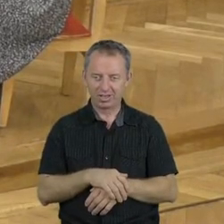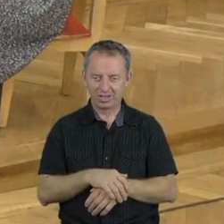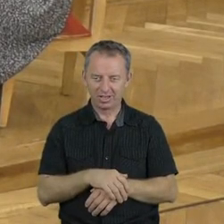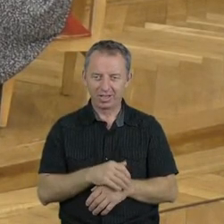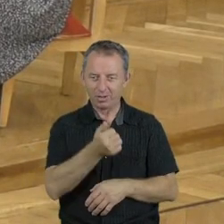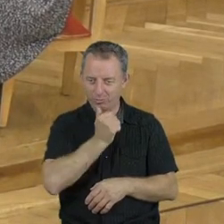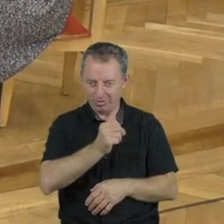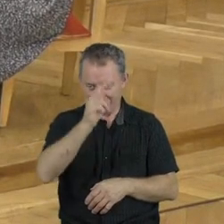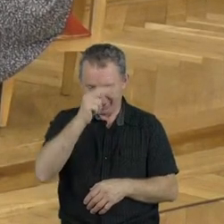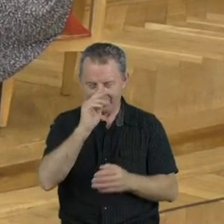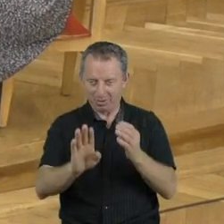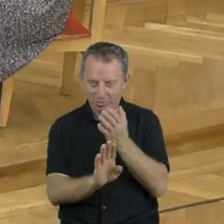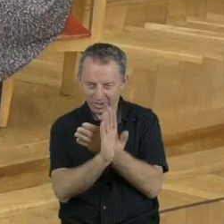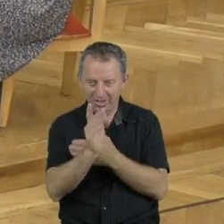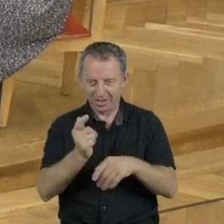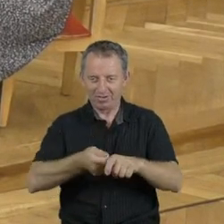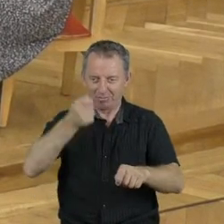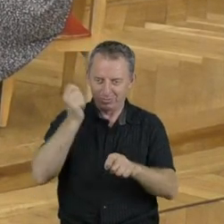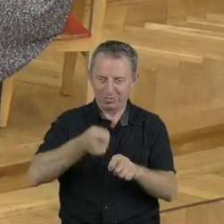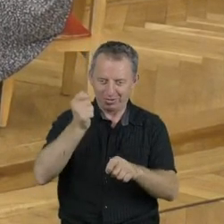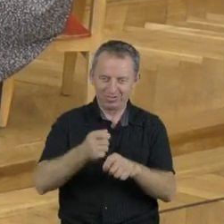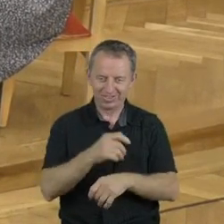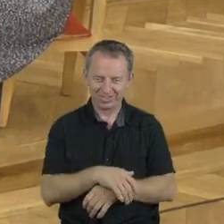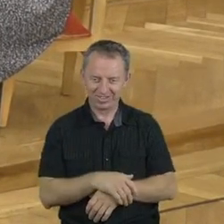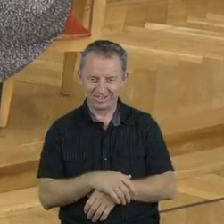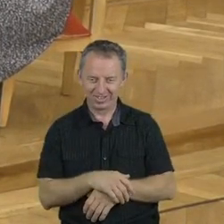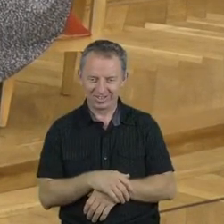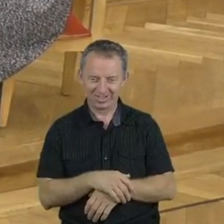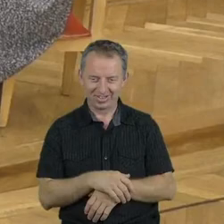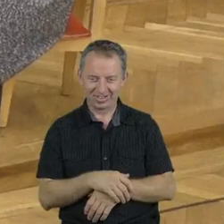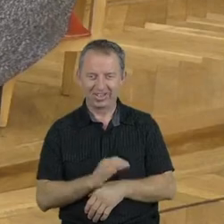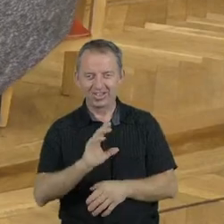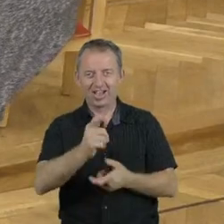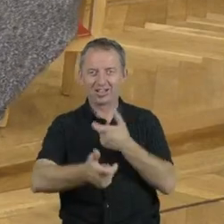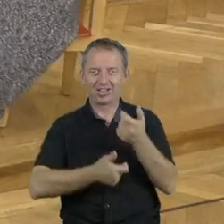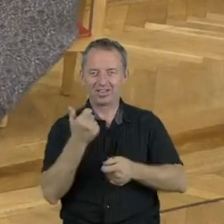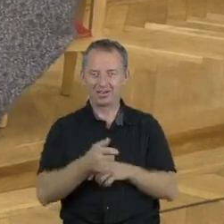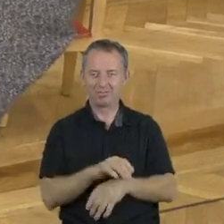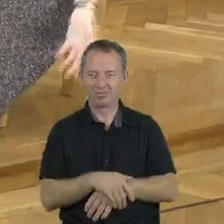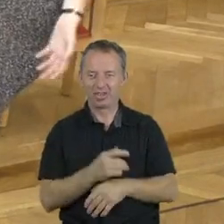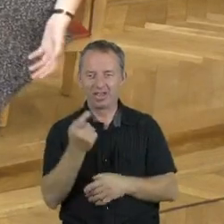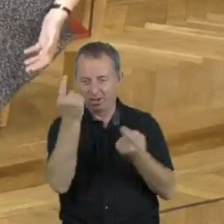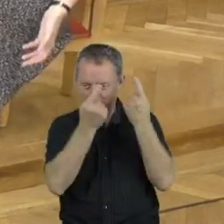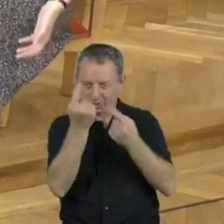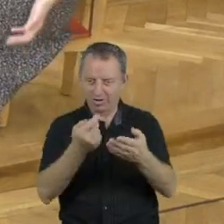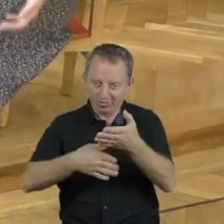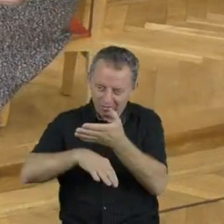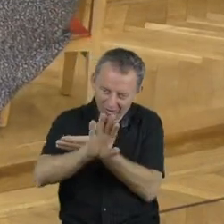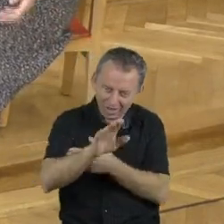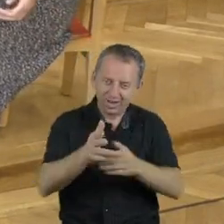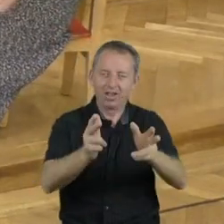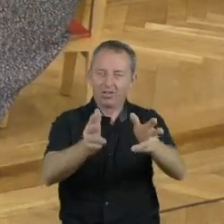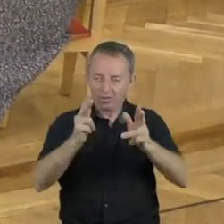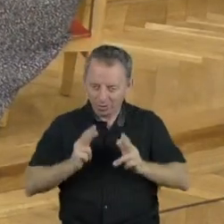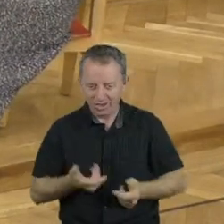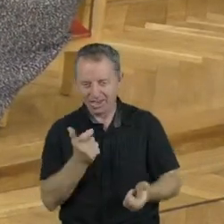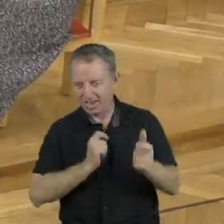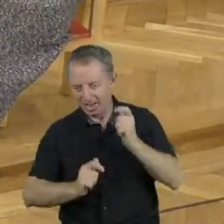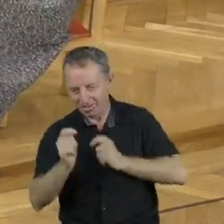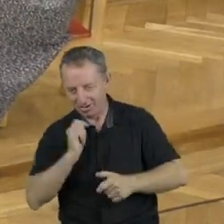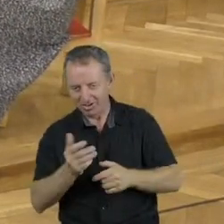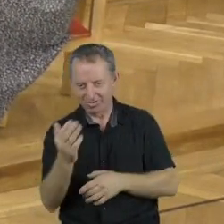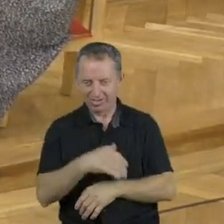tatą zaprezentować, jak się wbija gwóźdź? Jak to zrobić? No i tak musiał wyjść z tego łóżka, słuchajcie, niezadowolony